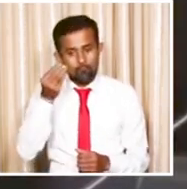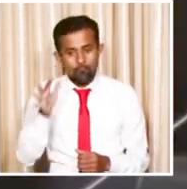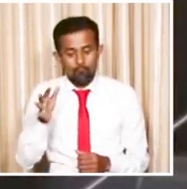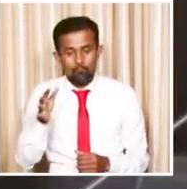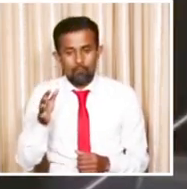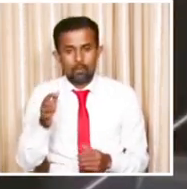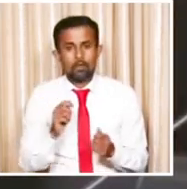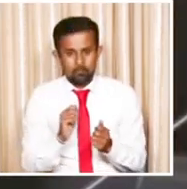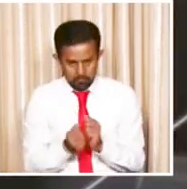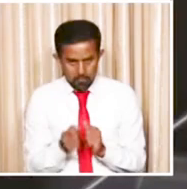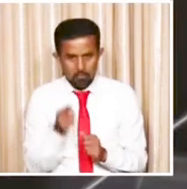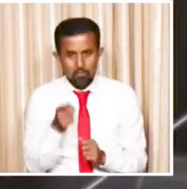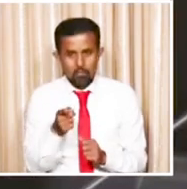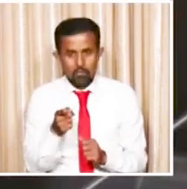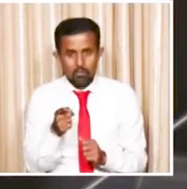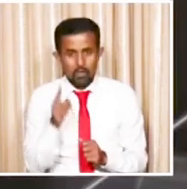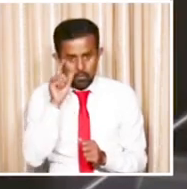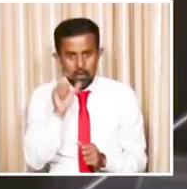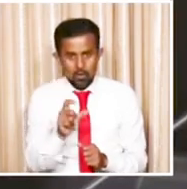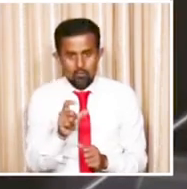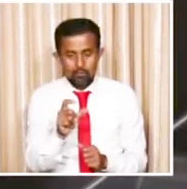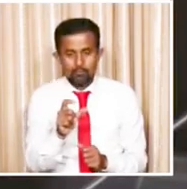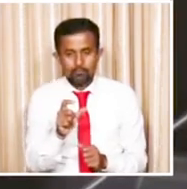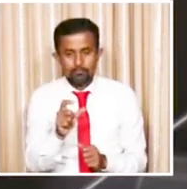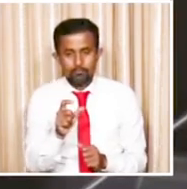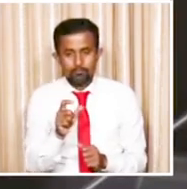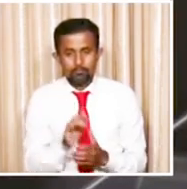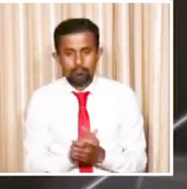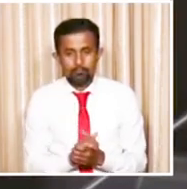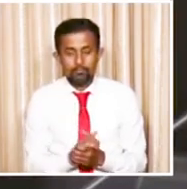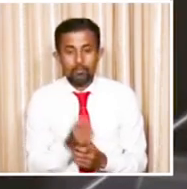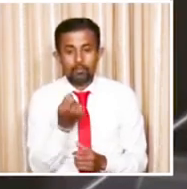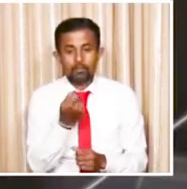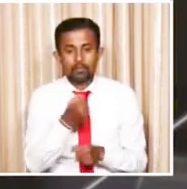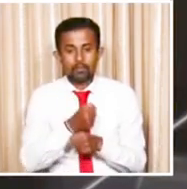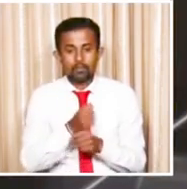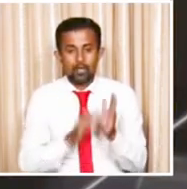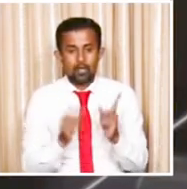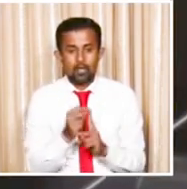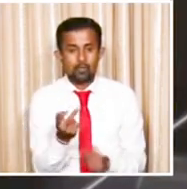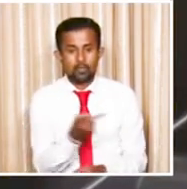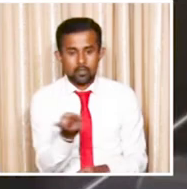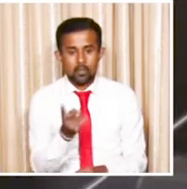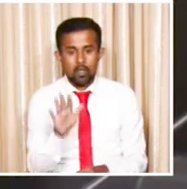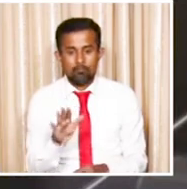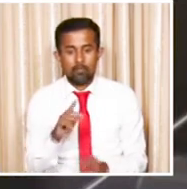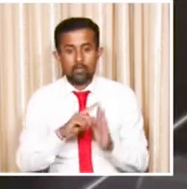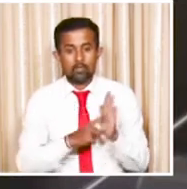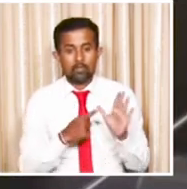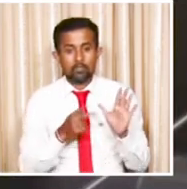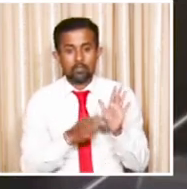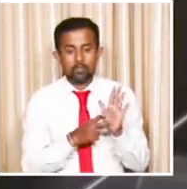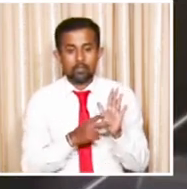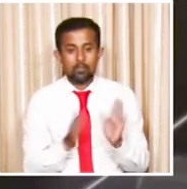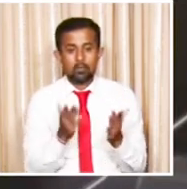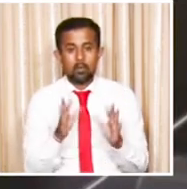මොන හරි වෙනසක් වෙලා තියෙනවද? මේකනේ අපි බලන්න තියෙන්නේ. දැන් මුදල් රාජ්‍ය අමාත්‍යතුමාලා දෙන්නම ඉන්නවා. ජනසවි ආරම්භ කළේ